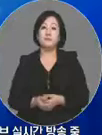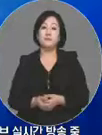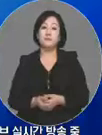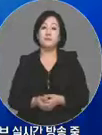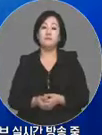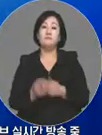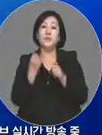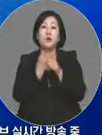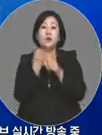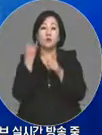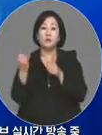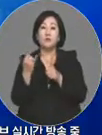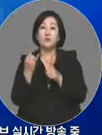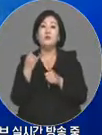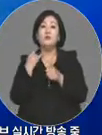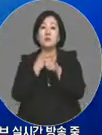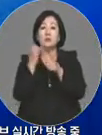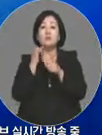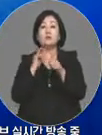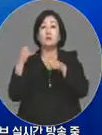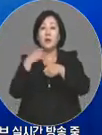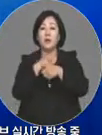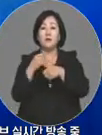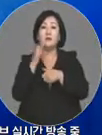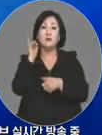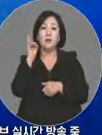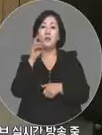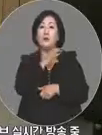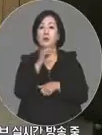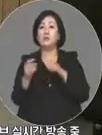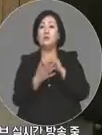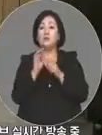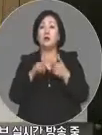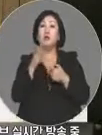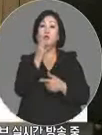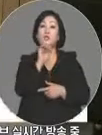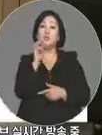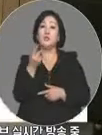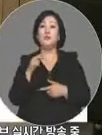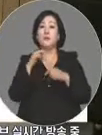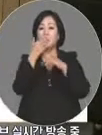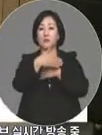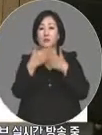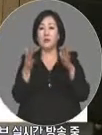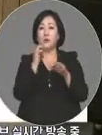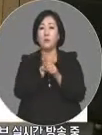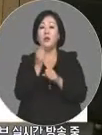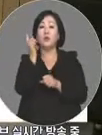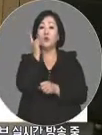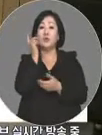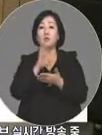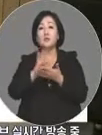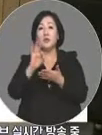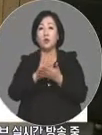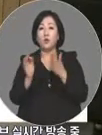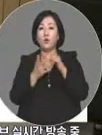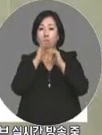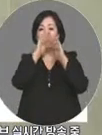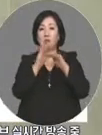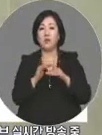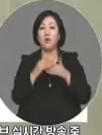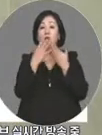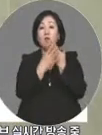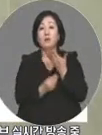아내 불륜 사실을 증명하기 위해 집에 cctv 를 설치하고 아내 휴대전화 sns 내용을 캡처한